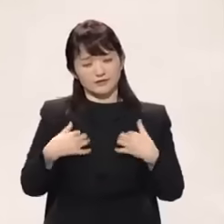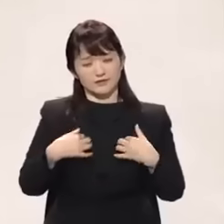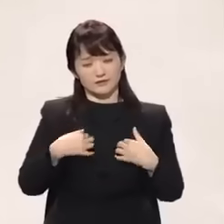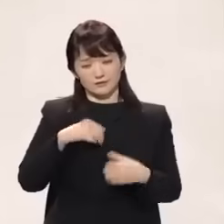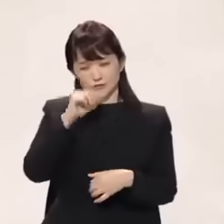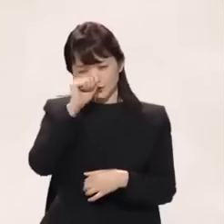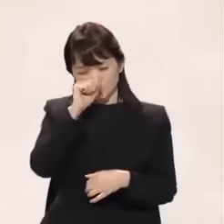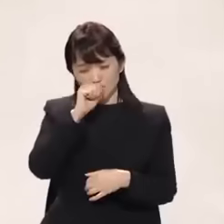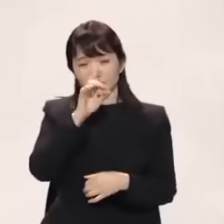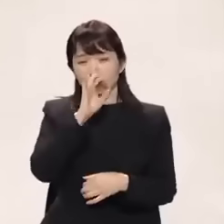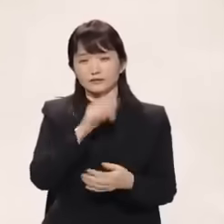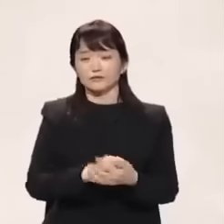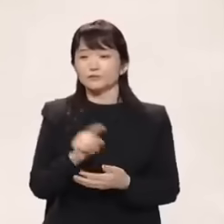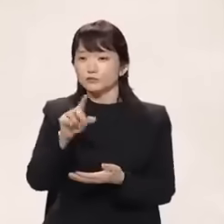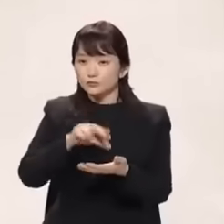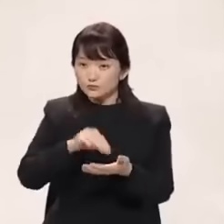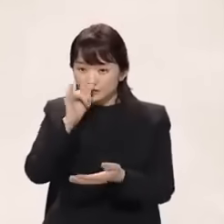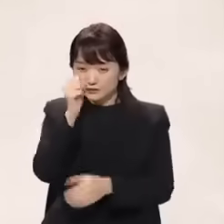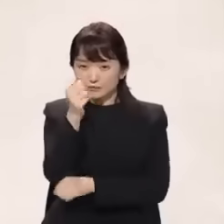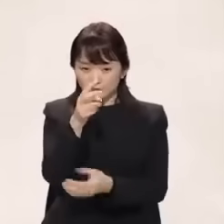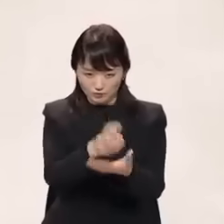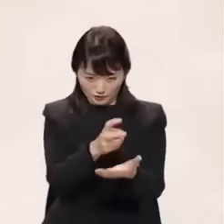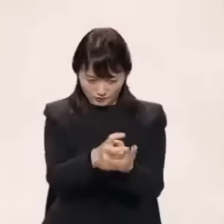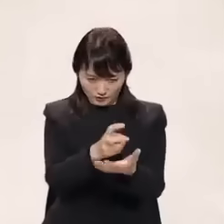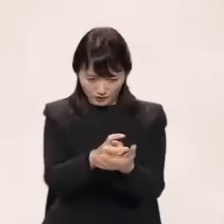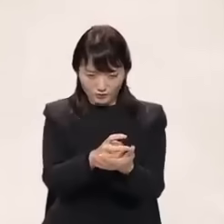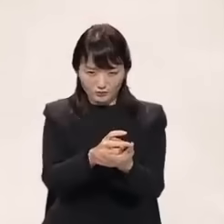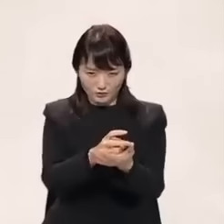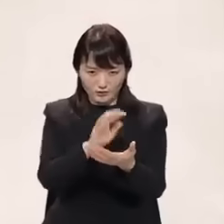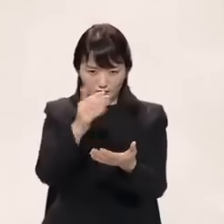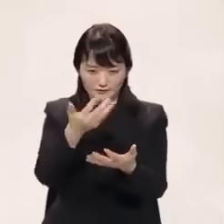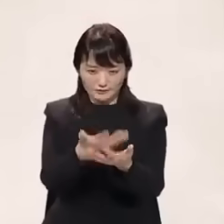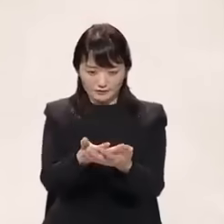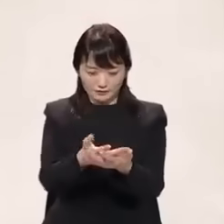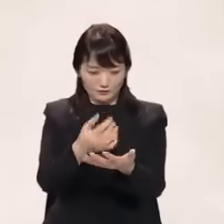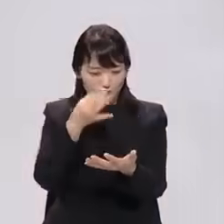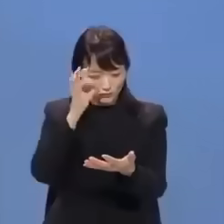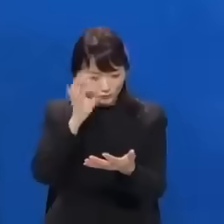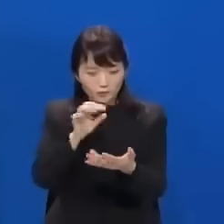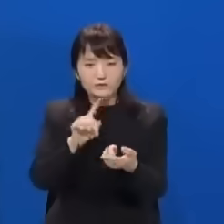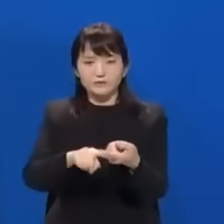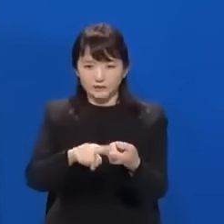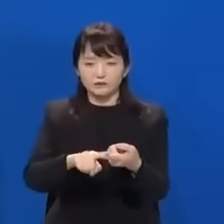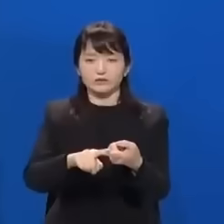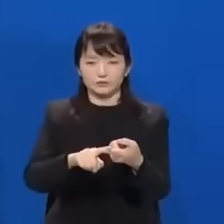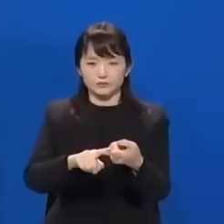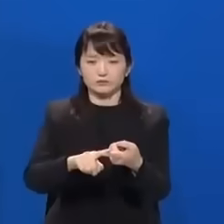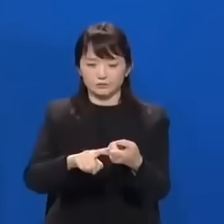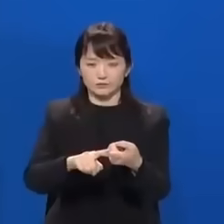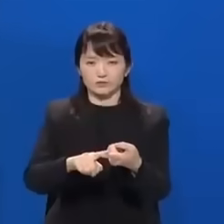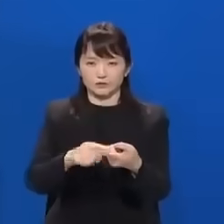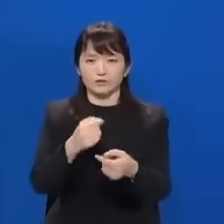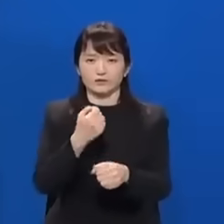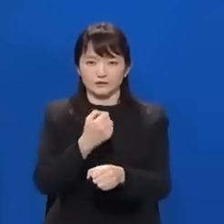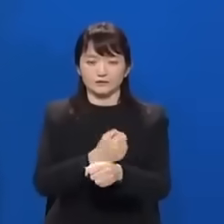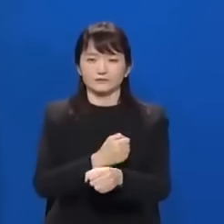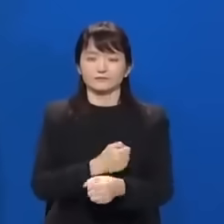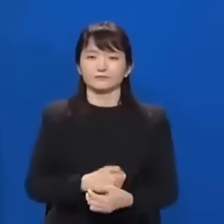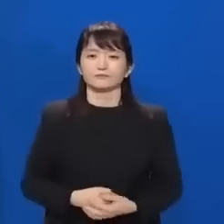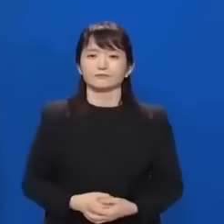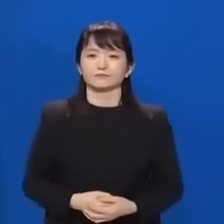문제가 생겨도 원칙대로 할 거고 데이터로 판단하겠다 이렇게 으름장을 놓기도 했습니다 자 아 이게